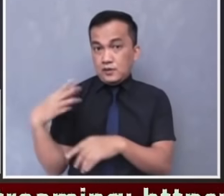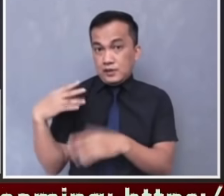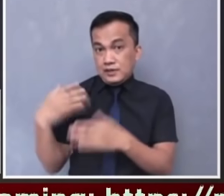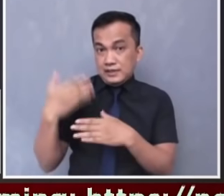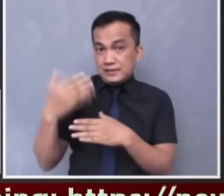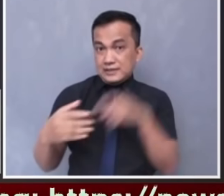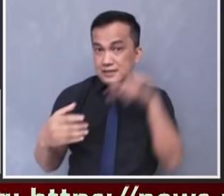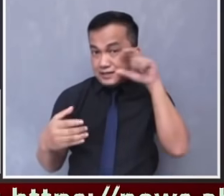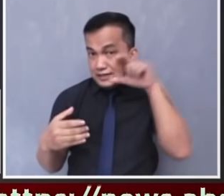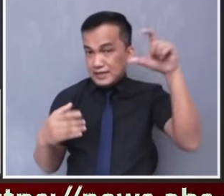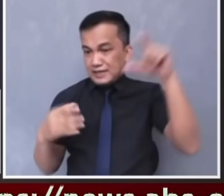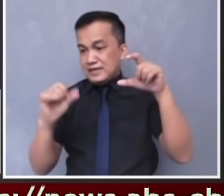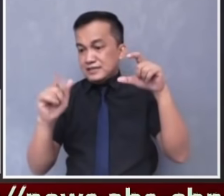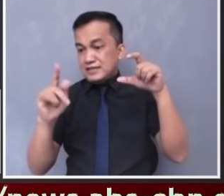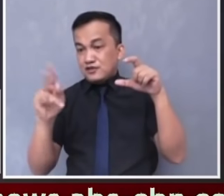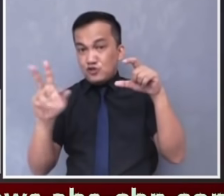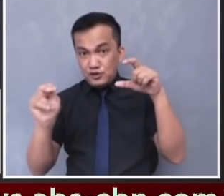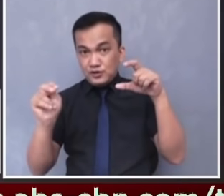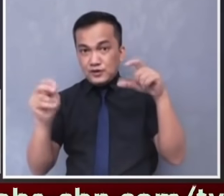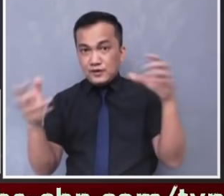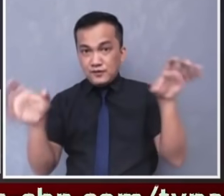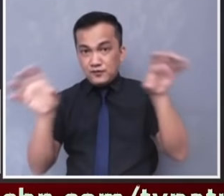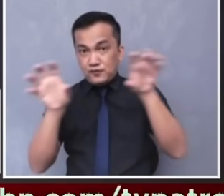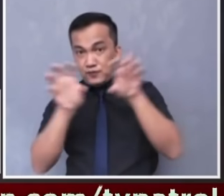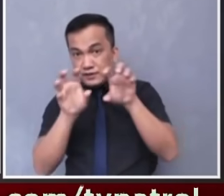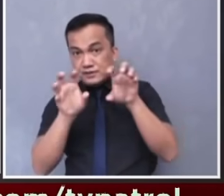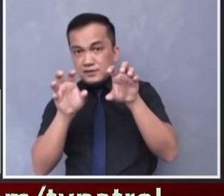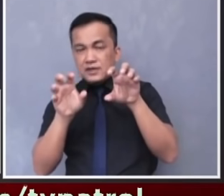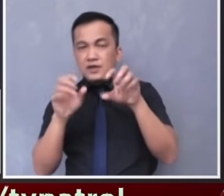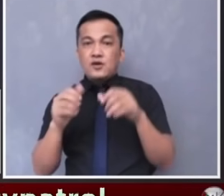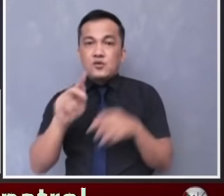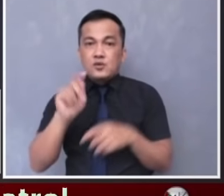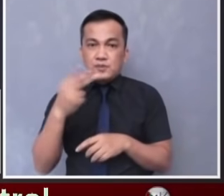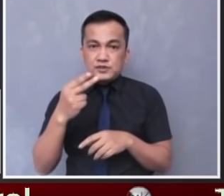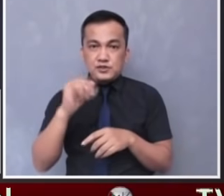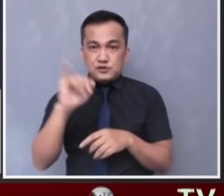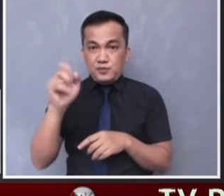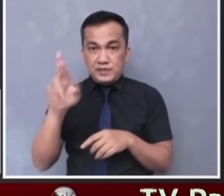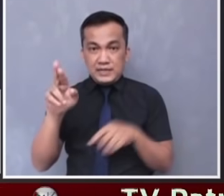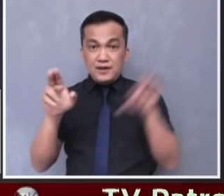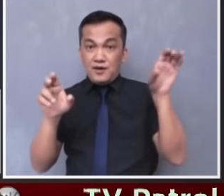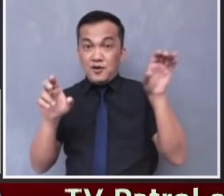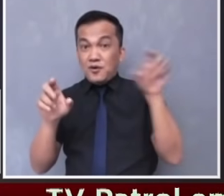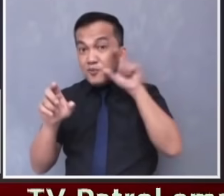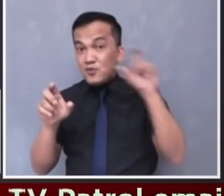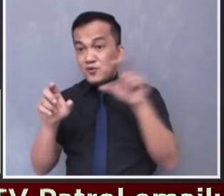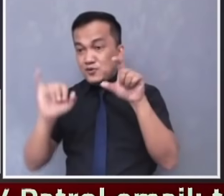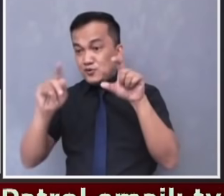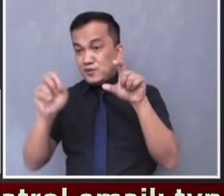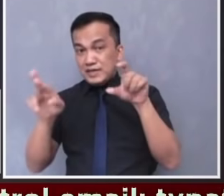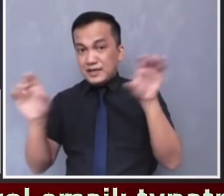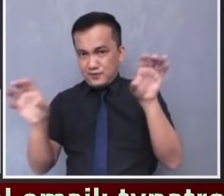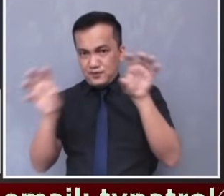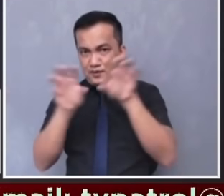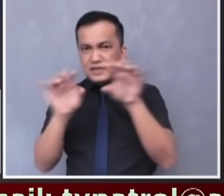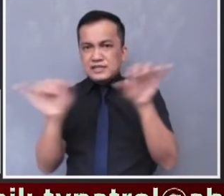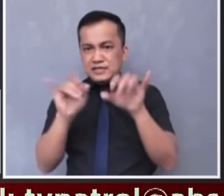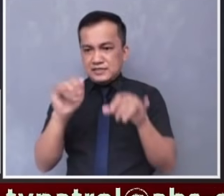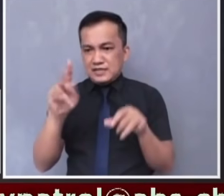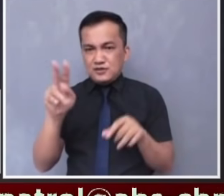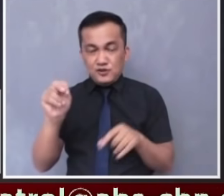Moon-Saturn conjunction at sa Webes ay ang Moon-Jupiter conjunction, kung saan kita rin ang Saturn at